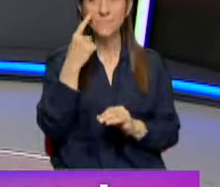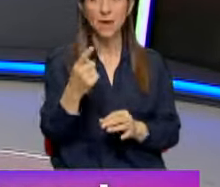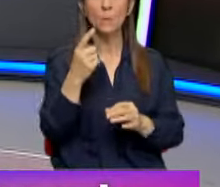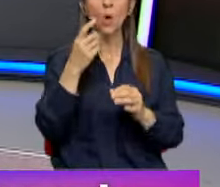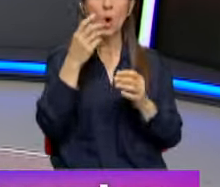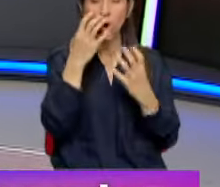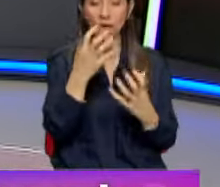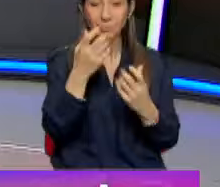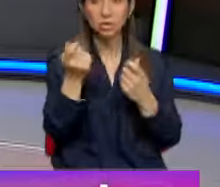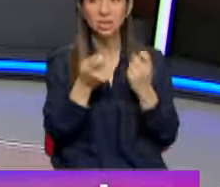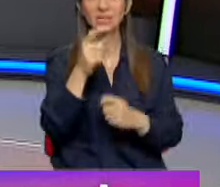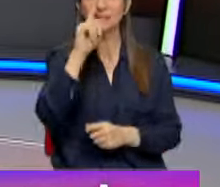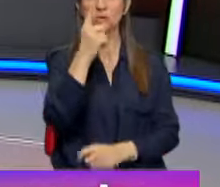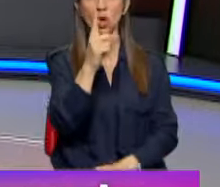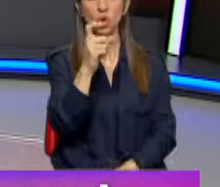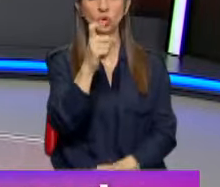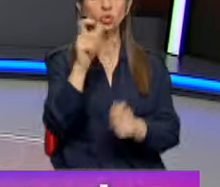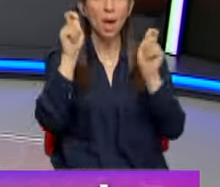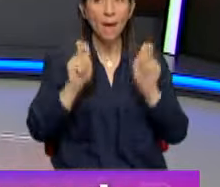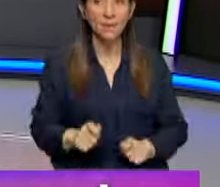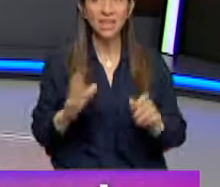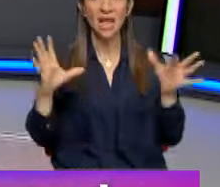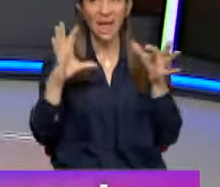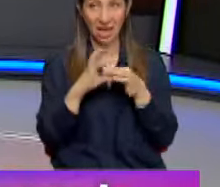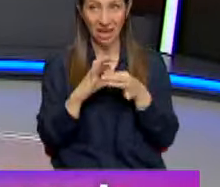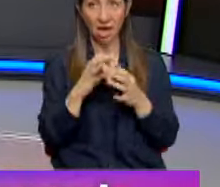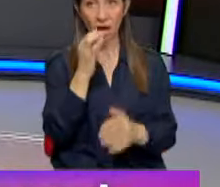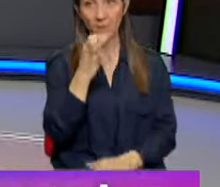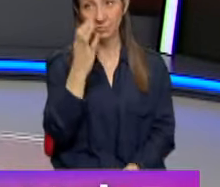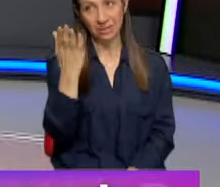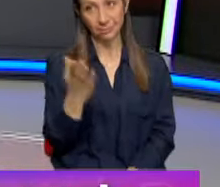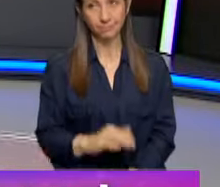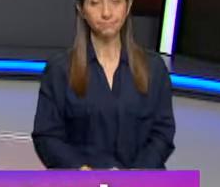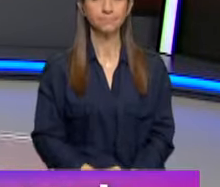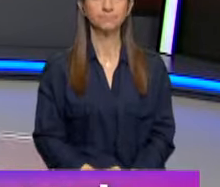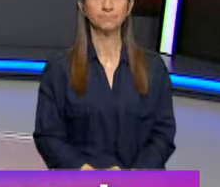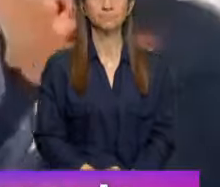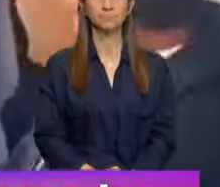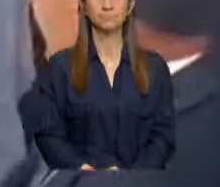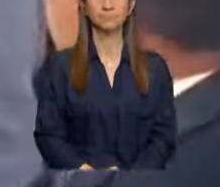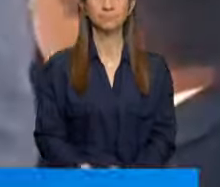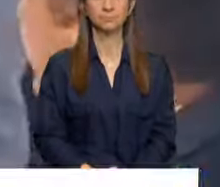işinden sadece 19'unun yapıldığıyla ilgili haberimizde.